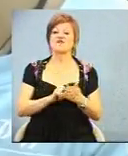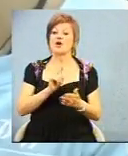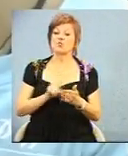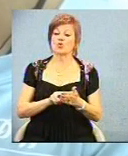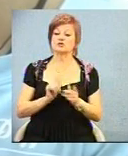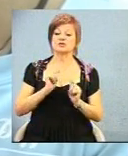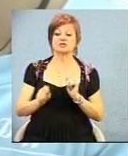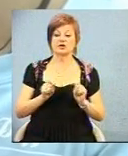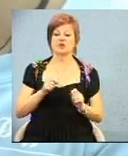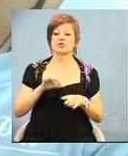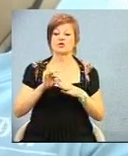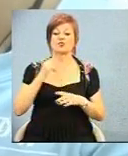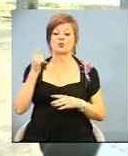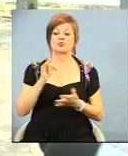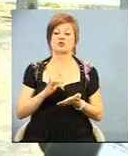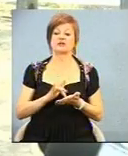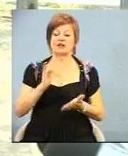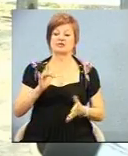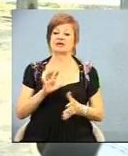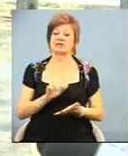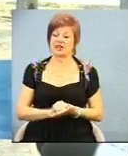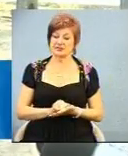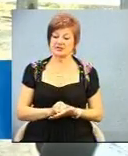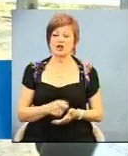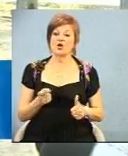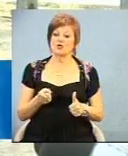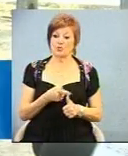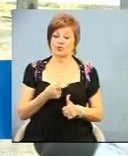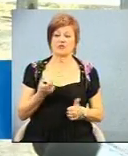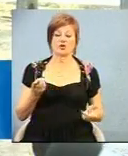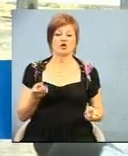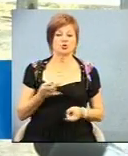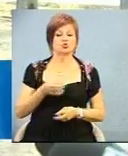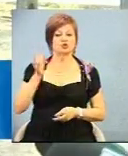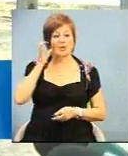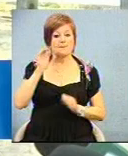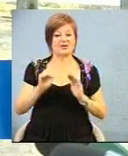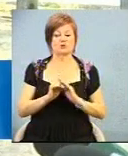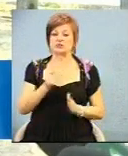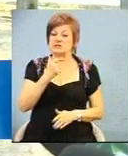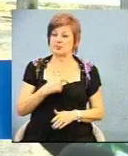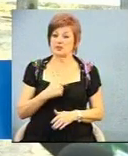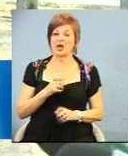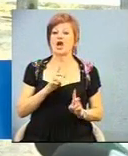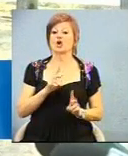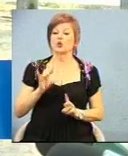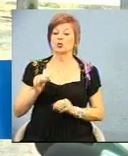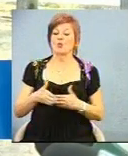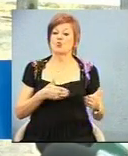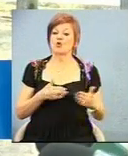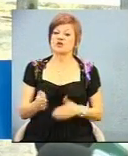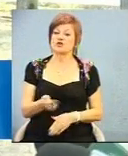проводят в областном центре занятости. Первое, нужно прислушаться к себе, чего я хочу на самом деле, какую профессию я